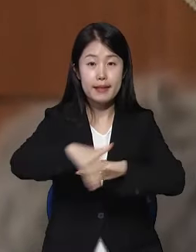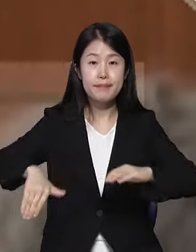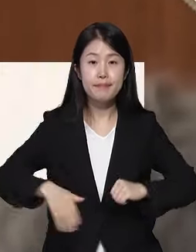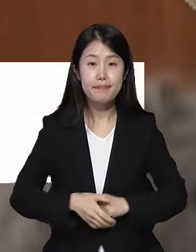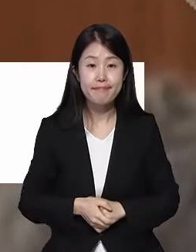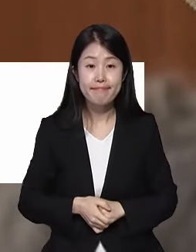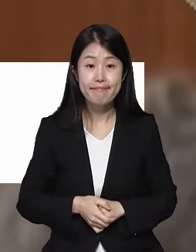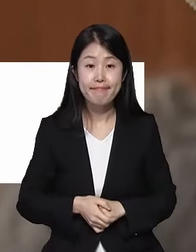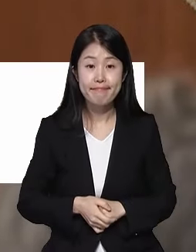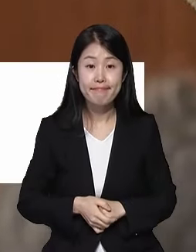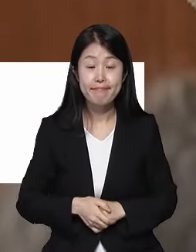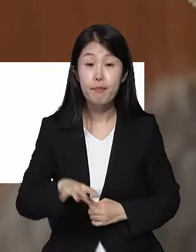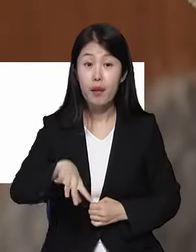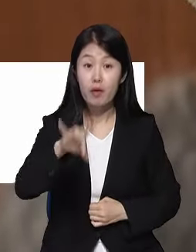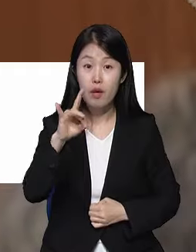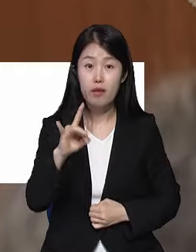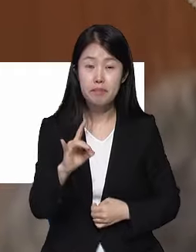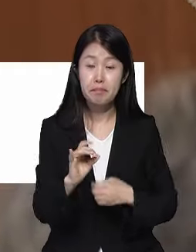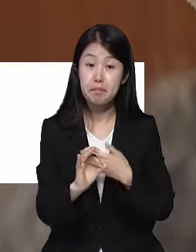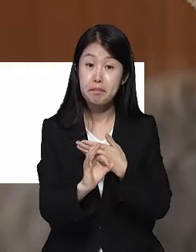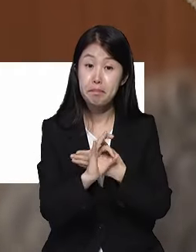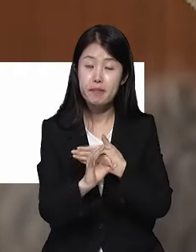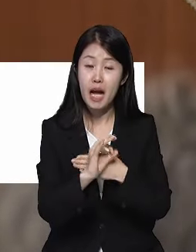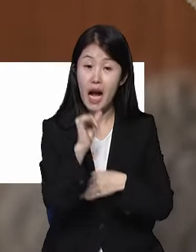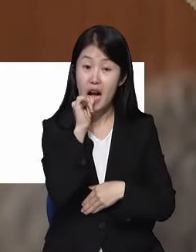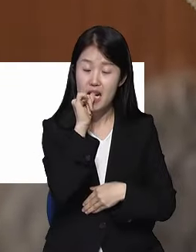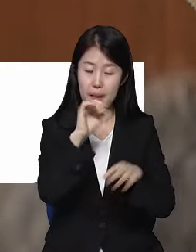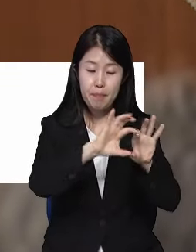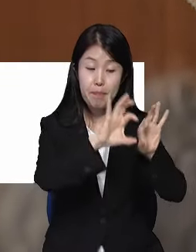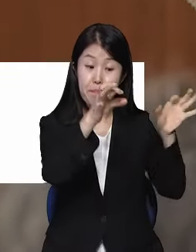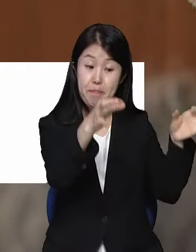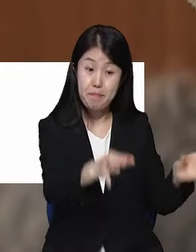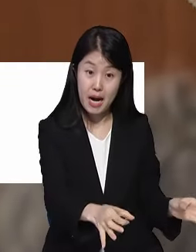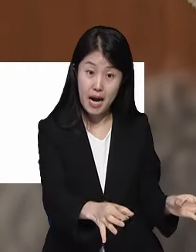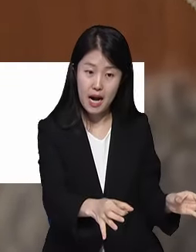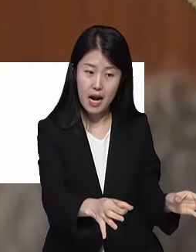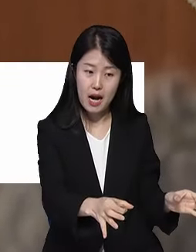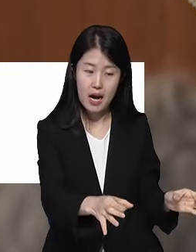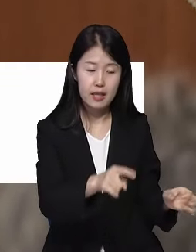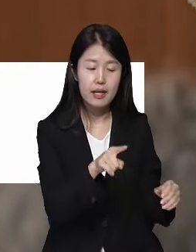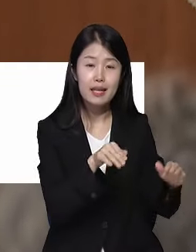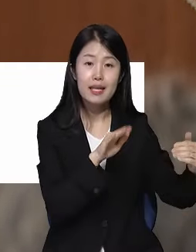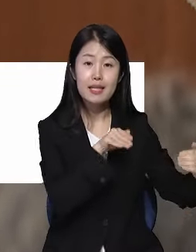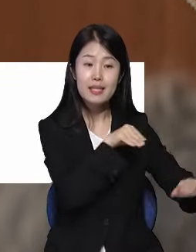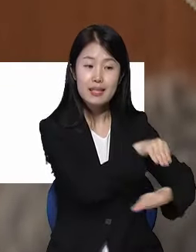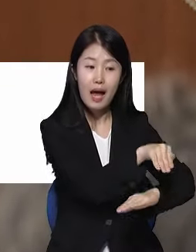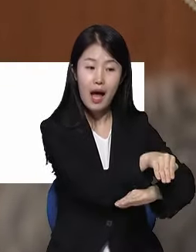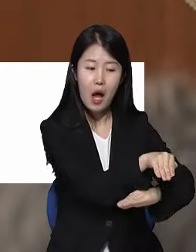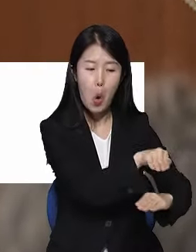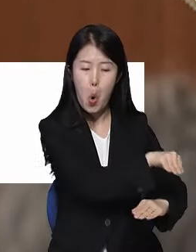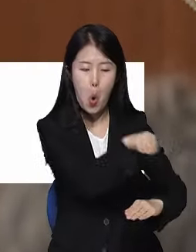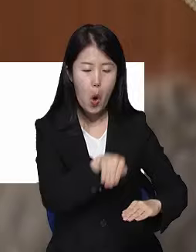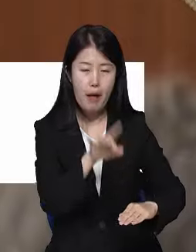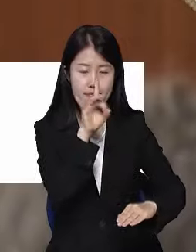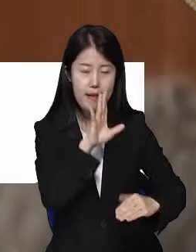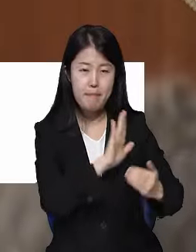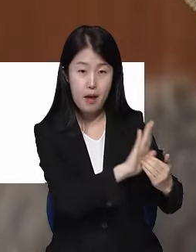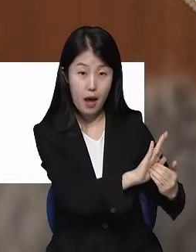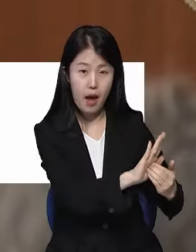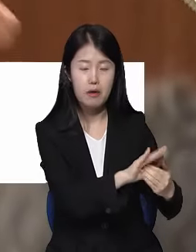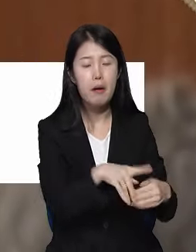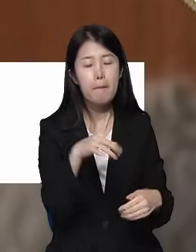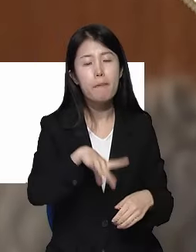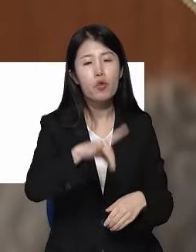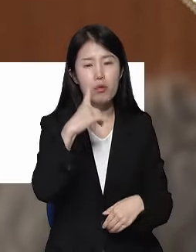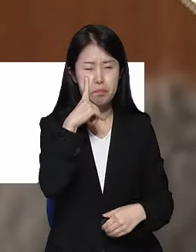저기 볼라드 같은 그러니까 이동이 가능한 볼라드 같은 걸로 놓고 시민 실험을 굉장히 많이 합니다. 리빙랩을 많이 해서